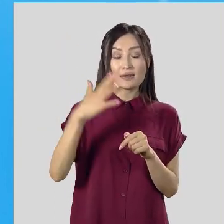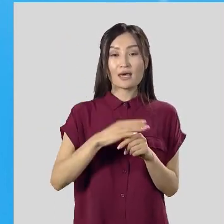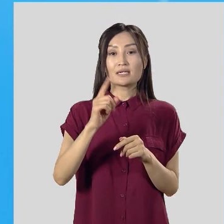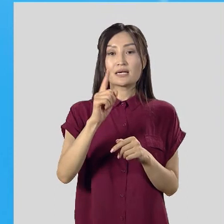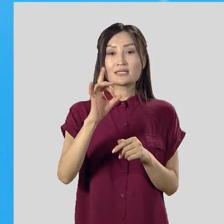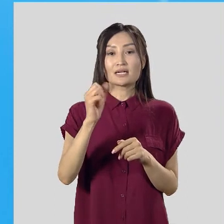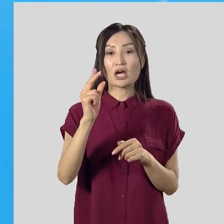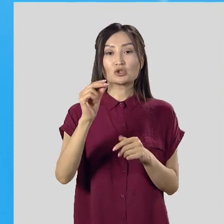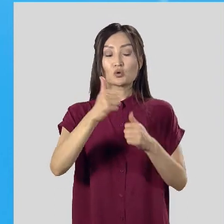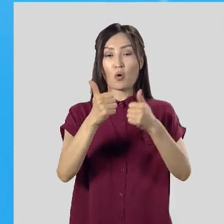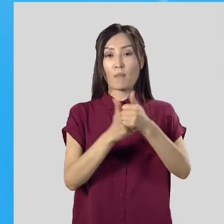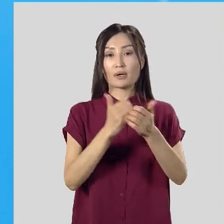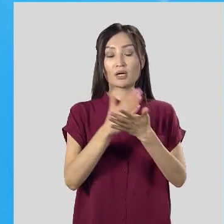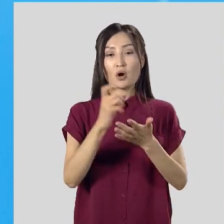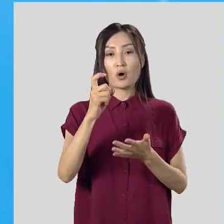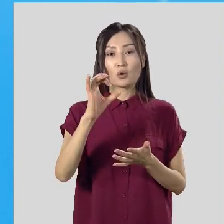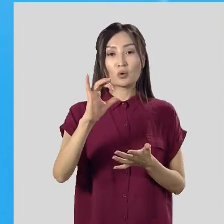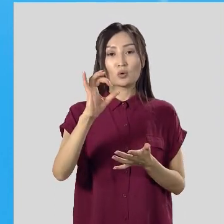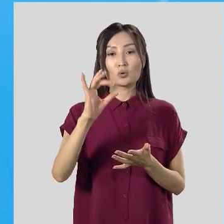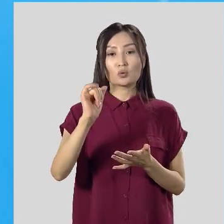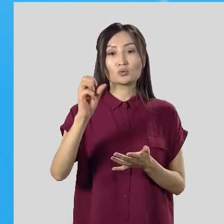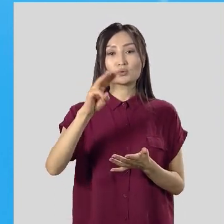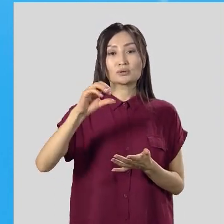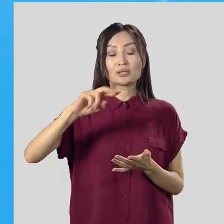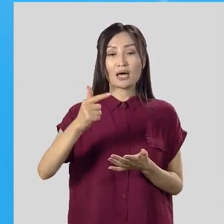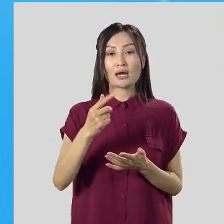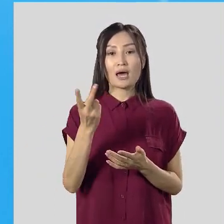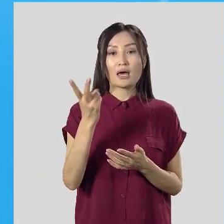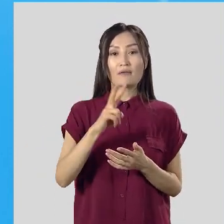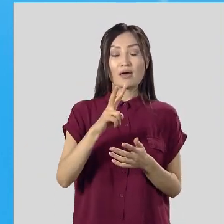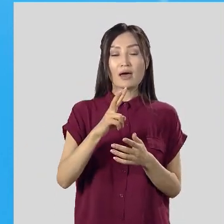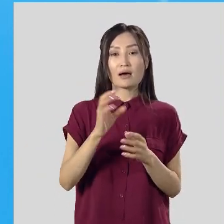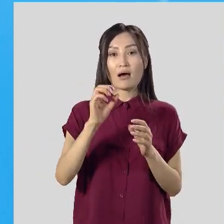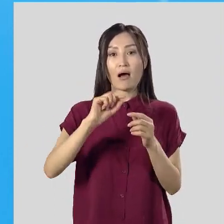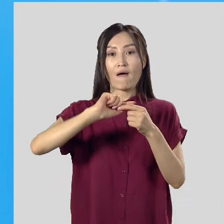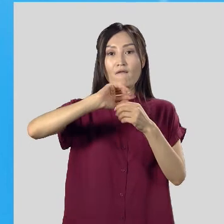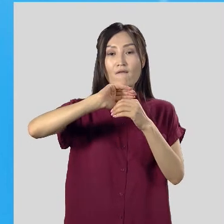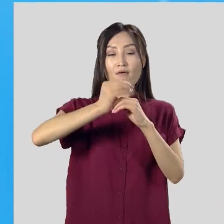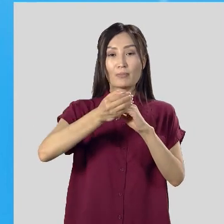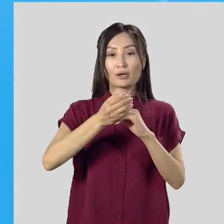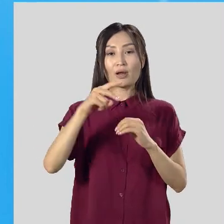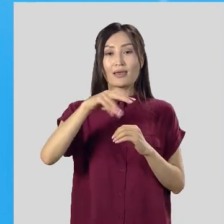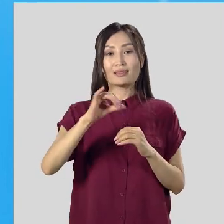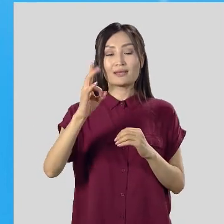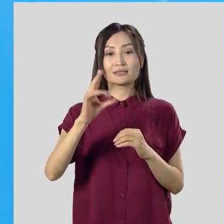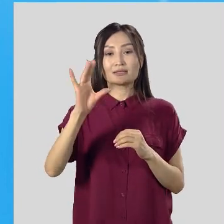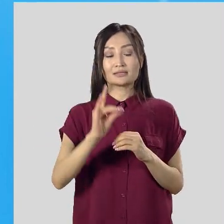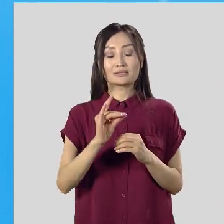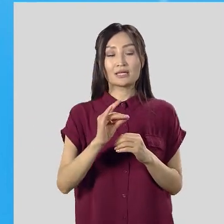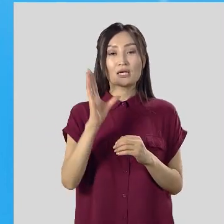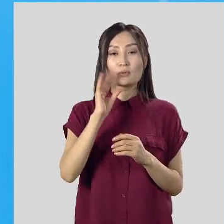зрачком располагается хрусталик, имеющий форму двояко выпуклой линзы, способной менять